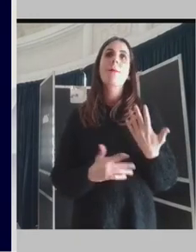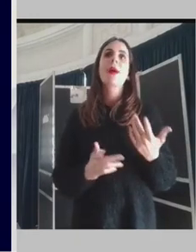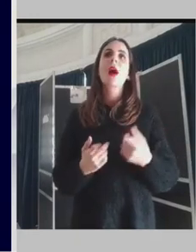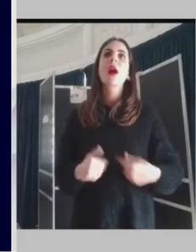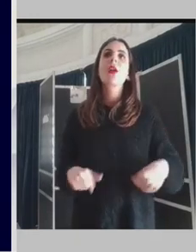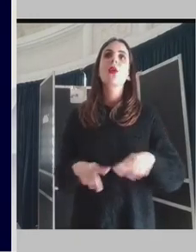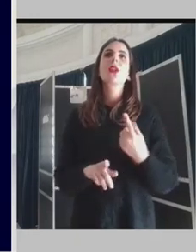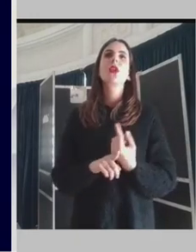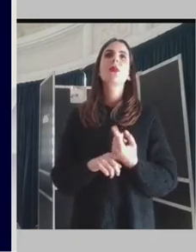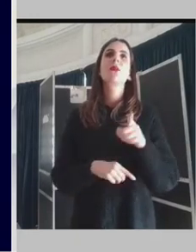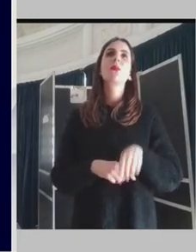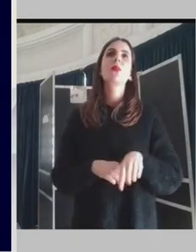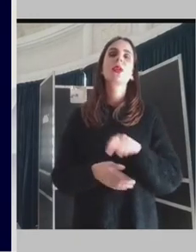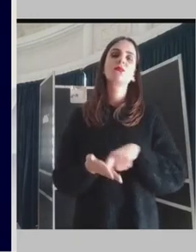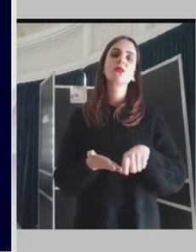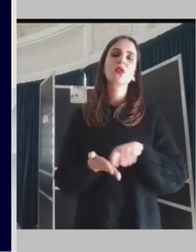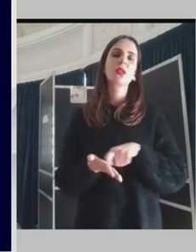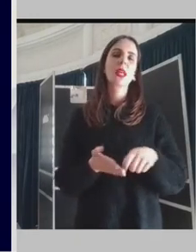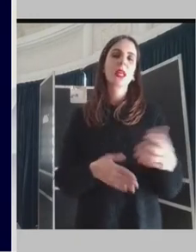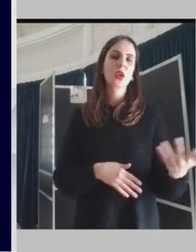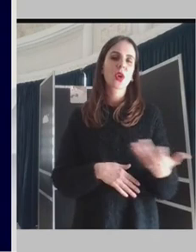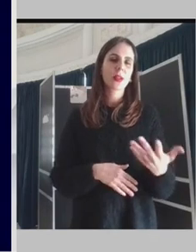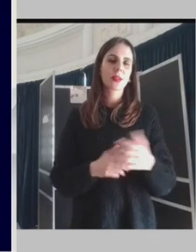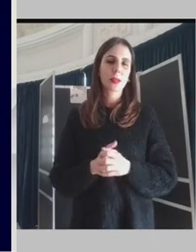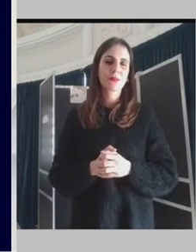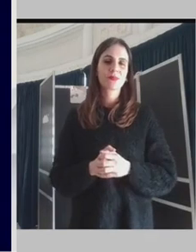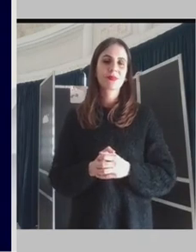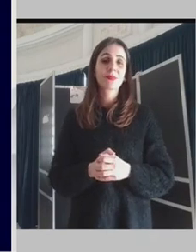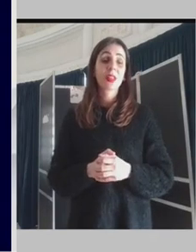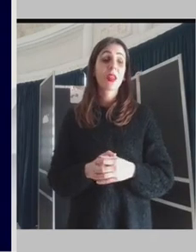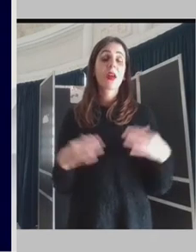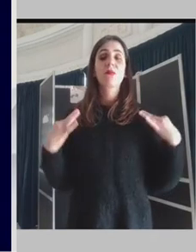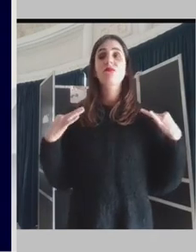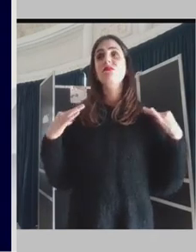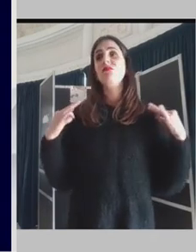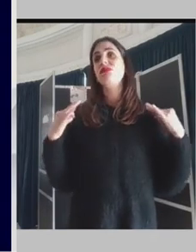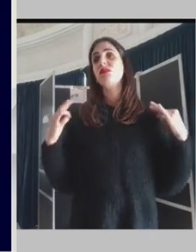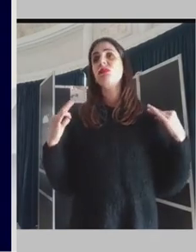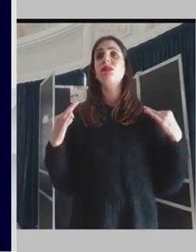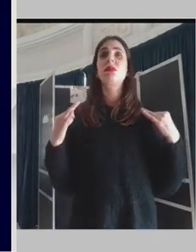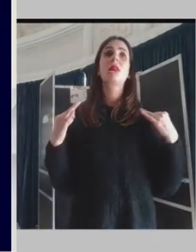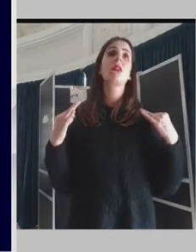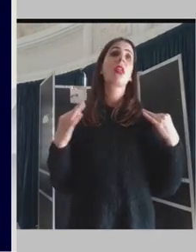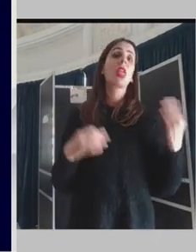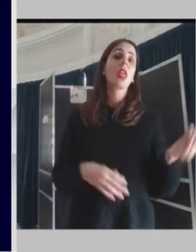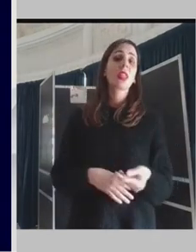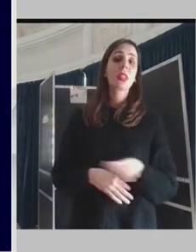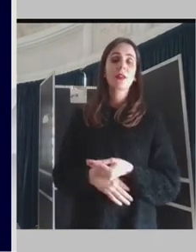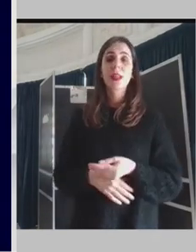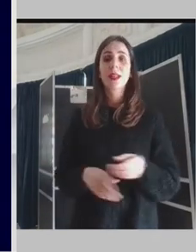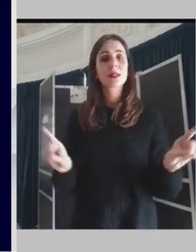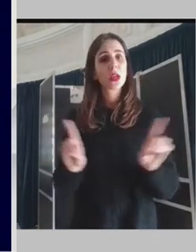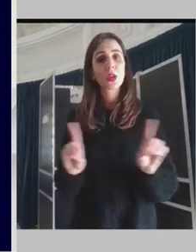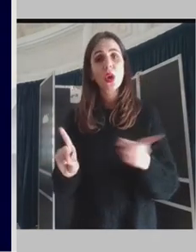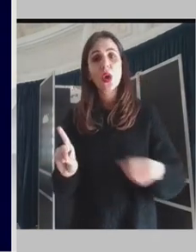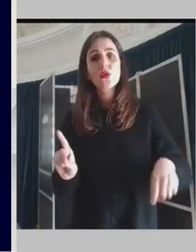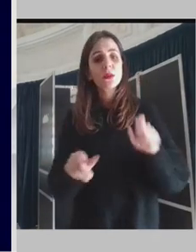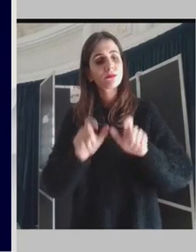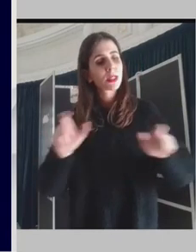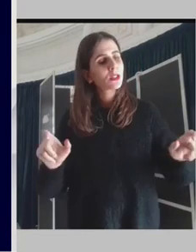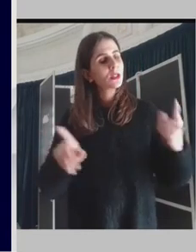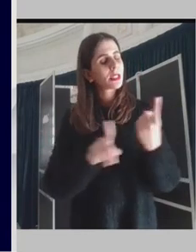evidenziare anche questo come fattore, la non indifferenza, dobbiamo cercare di aiutare il nostro